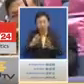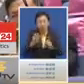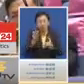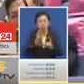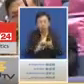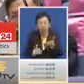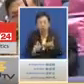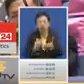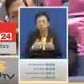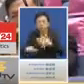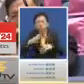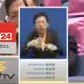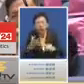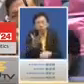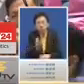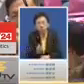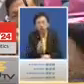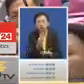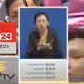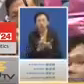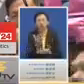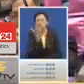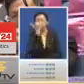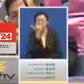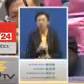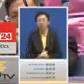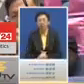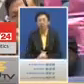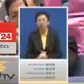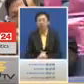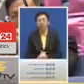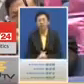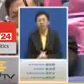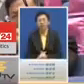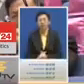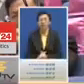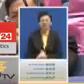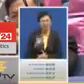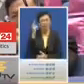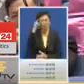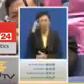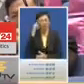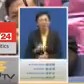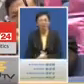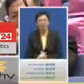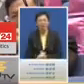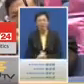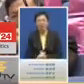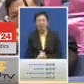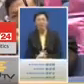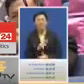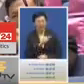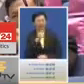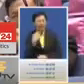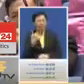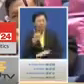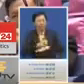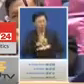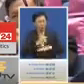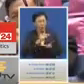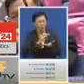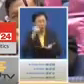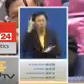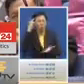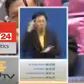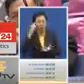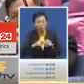งหนึ่งเอามันหายไปได้ไงเนี่ยเพื่อนสมาชิกท่านประกอบบุรพันธ์รู้ดีท่านเป็นผอ.มาก่อนวันนี้ปัญหามันลาม